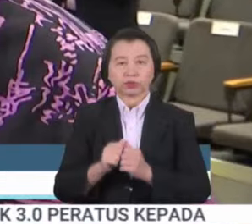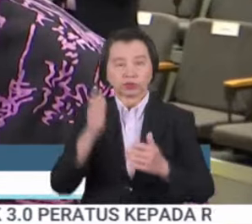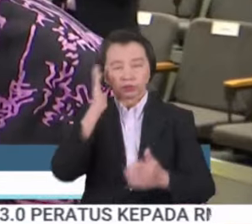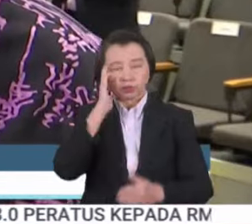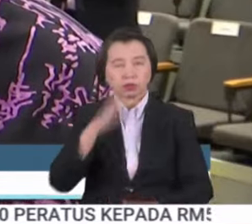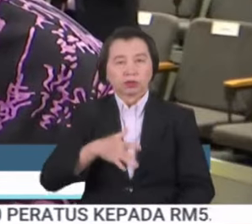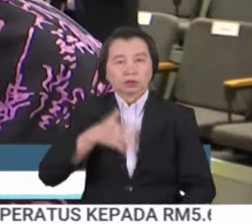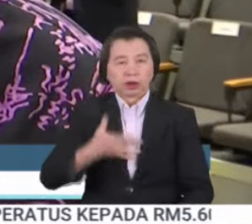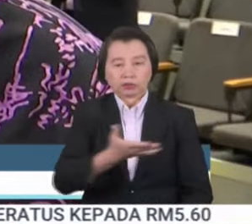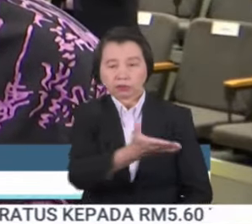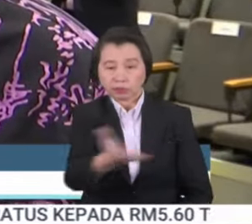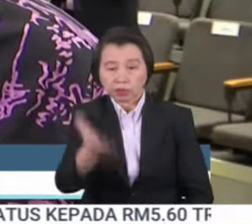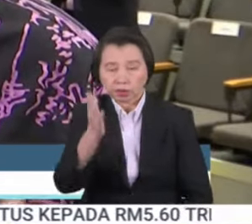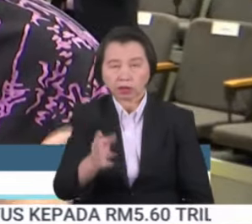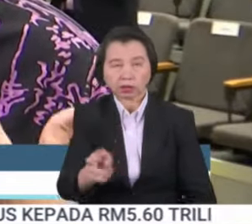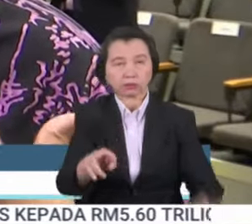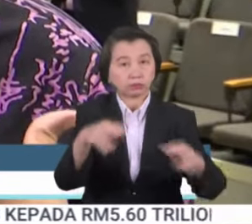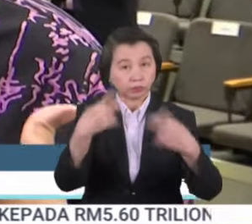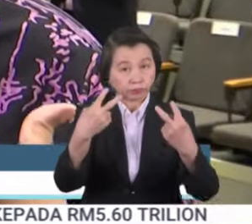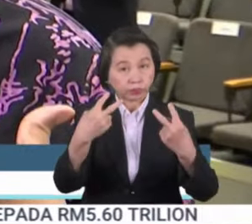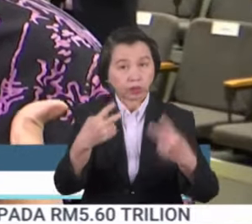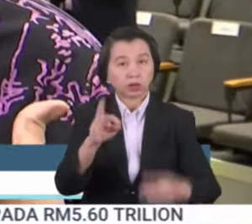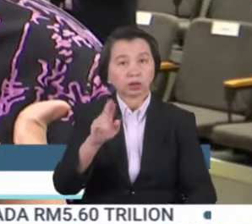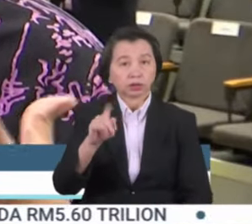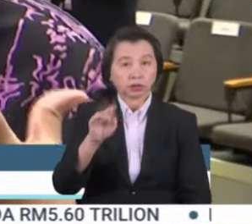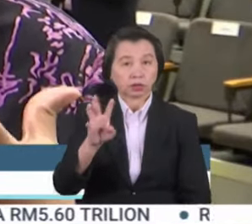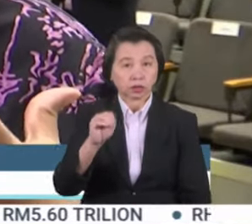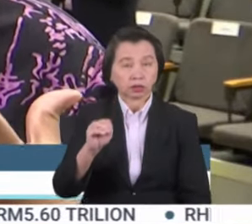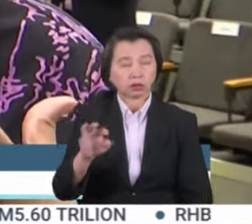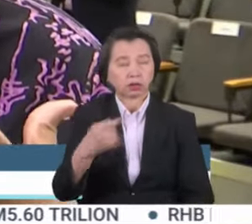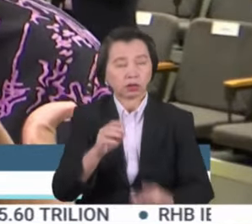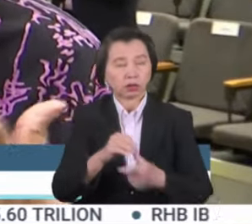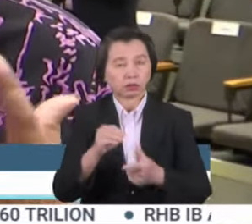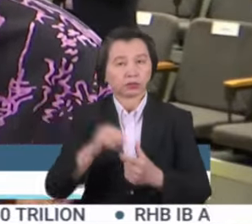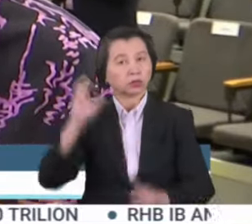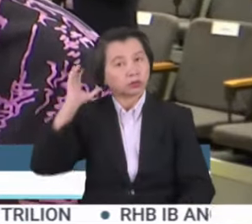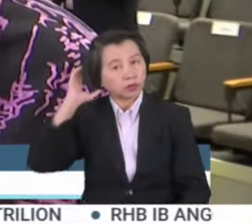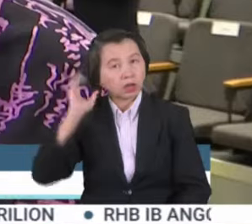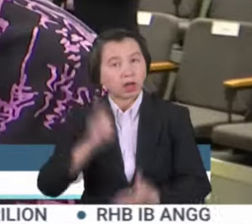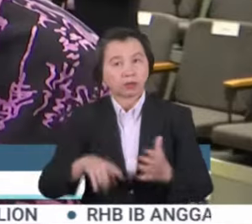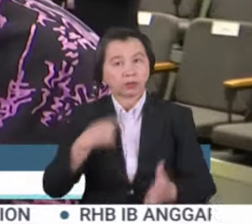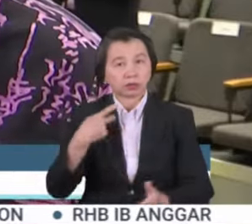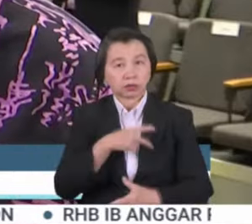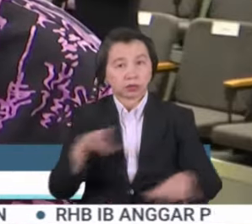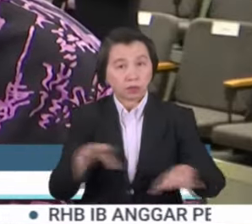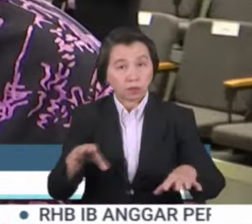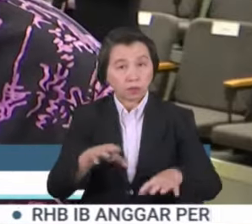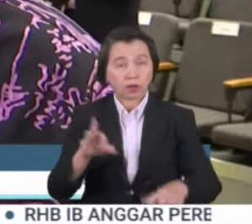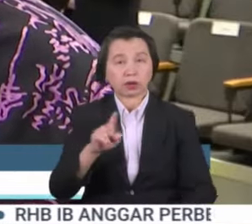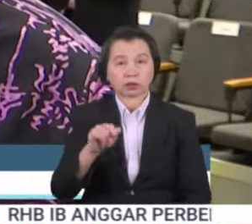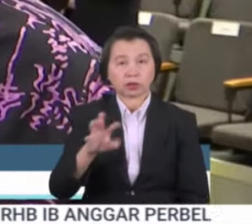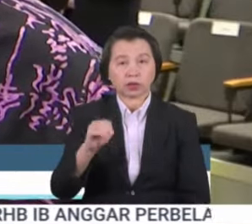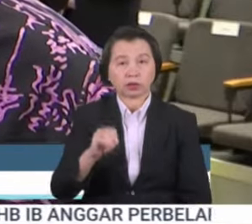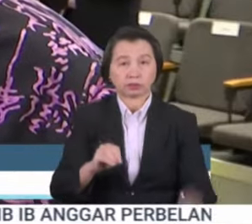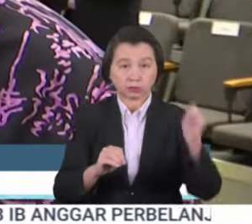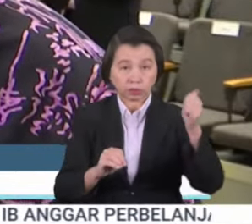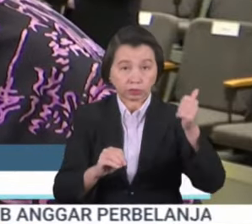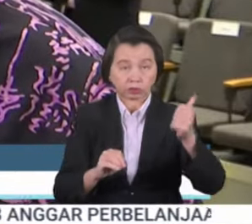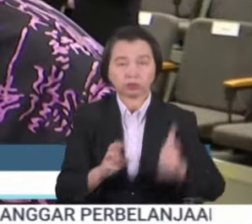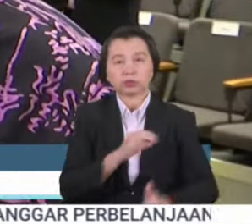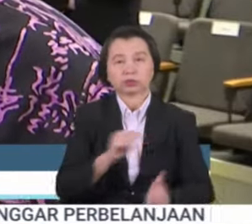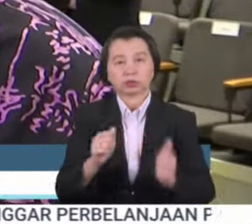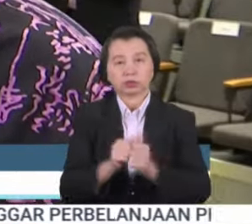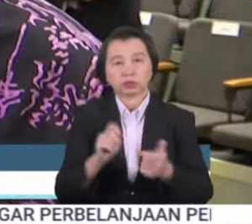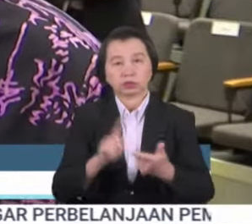mereka yang akan melihat ataupun mendengar apa yang kita hasilkan ini, satu, dan dengan data